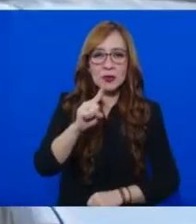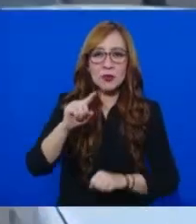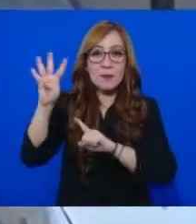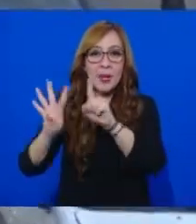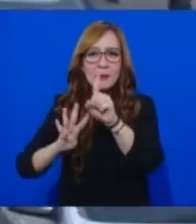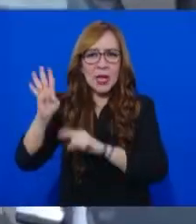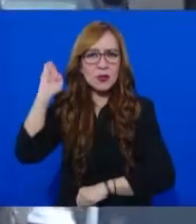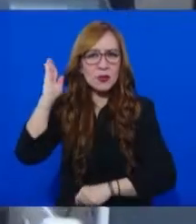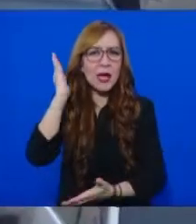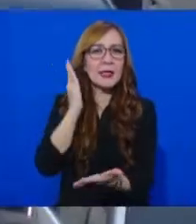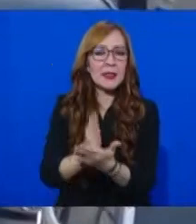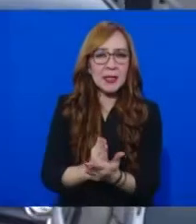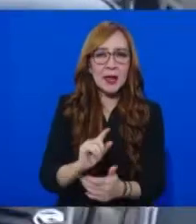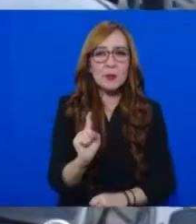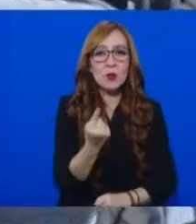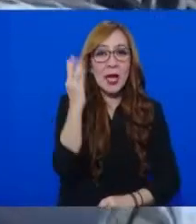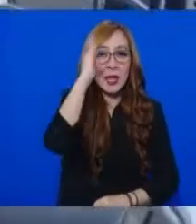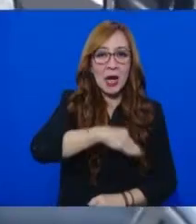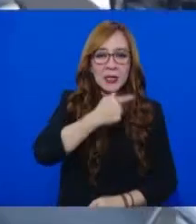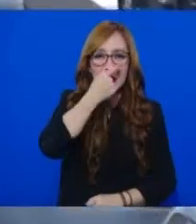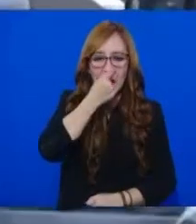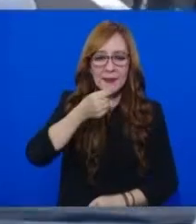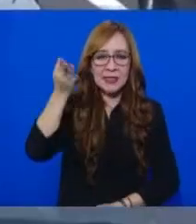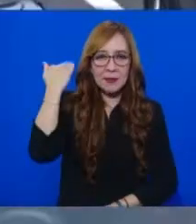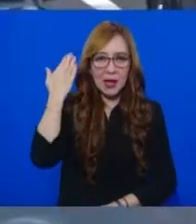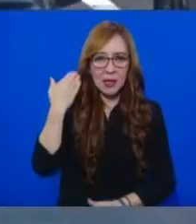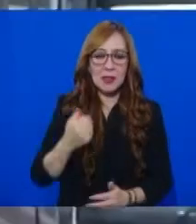dihentikan sejak Kamis pukul 24 waktu Indonesia Barat.